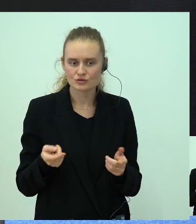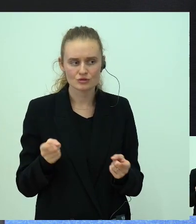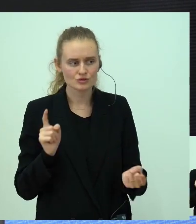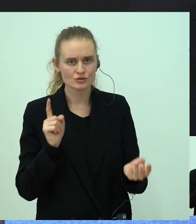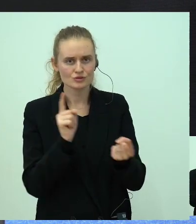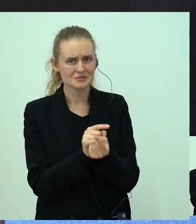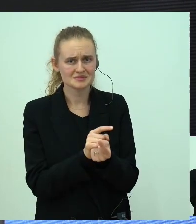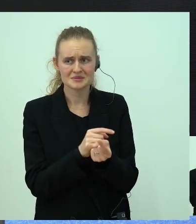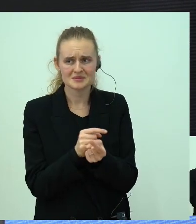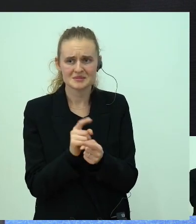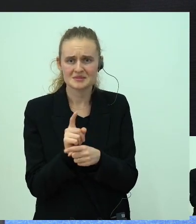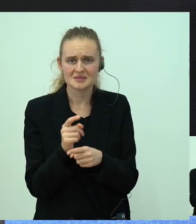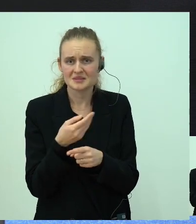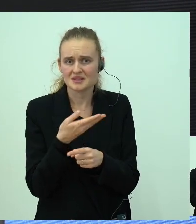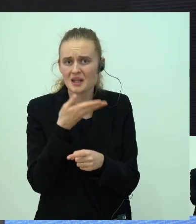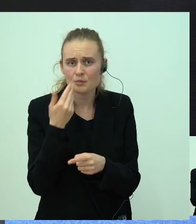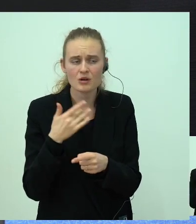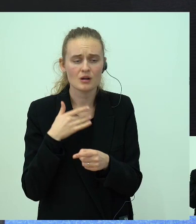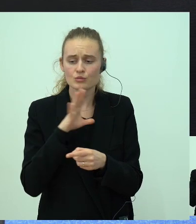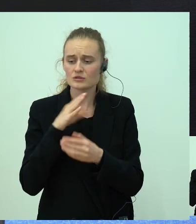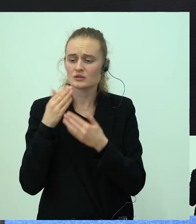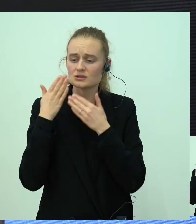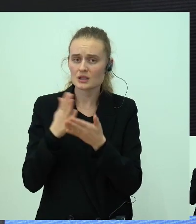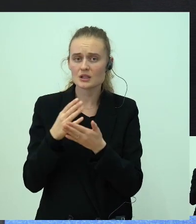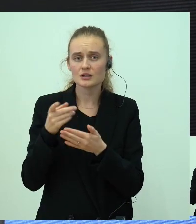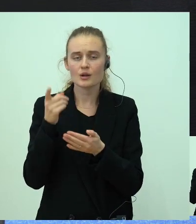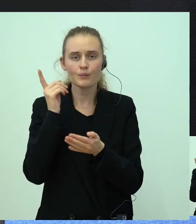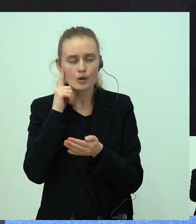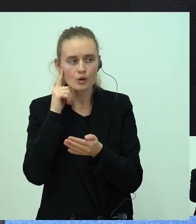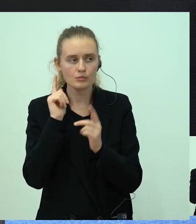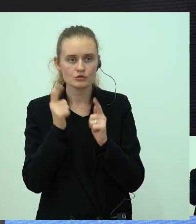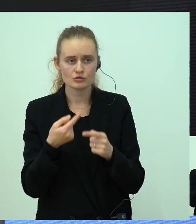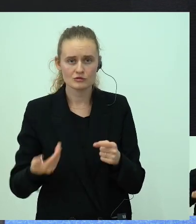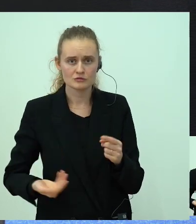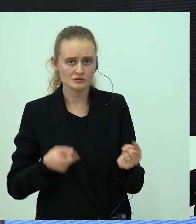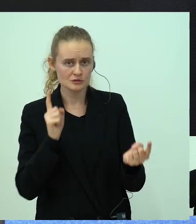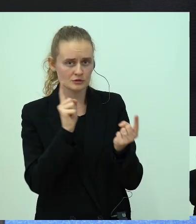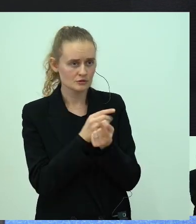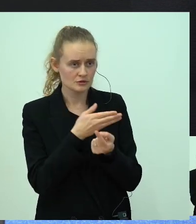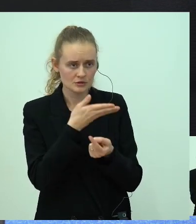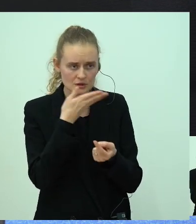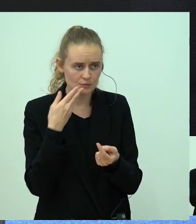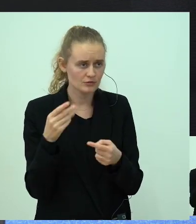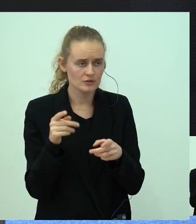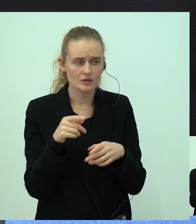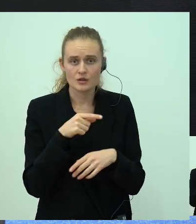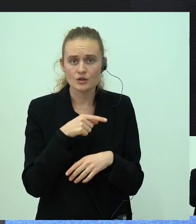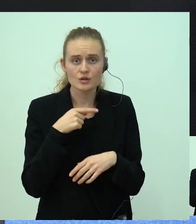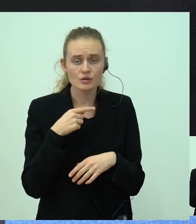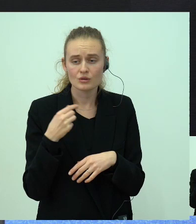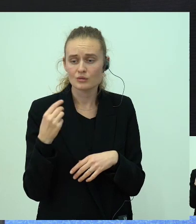palestiniečio. Galbūt yra skaitę, girdėję apie juos, bet tikrai nėra matę. Dauguma tikrai nežino